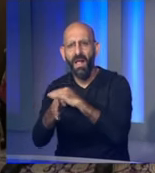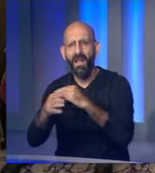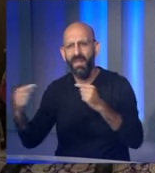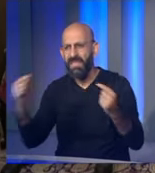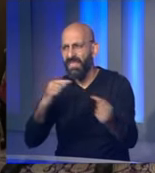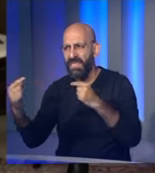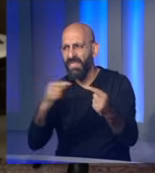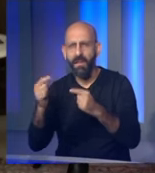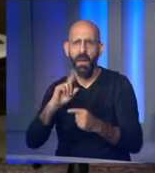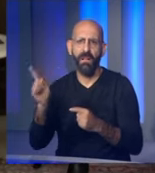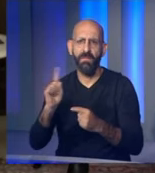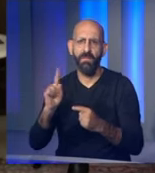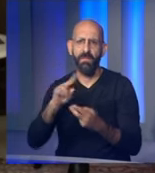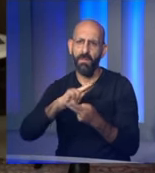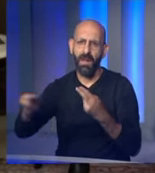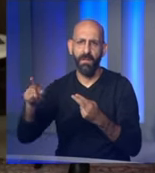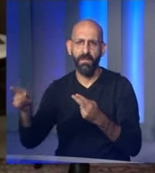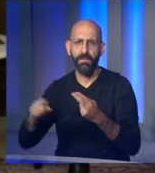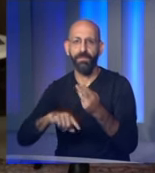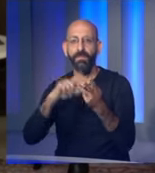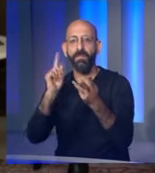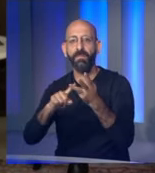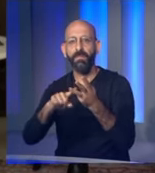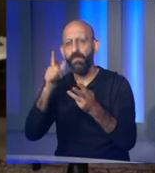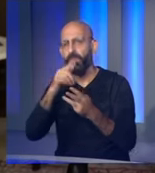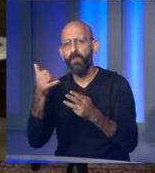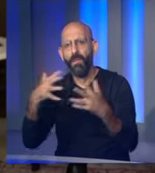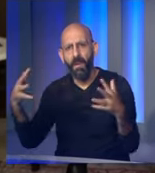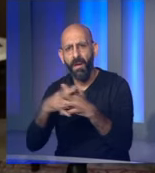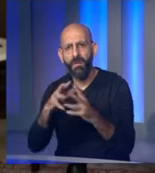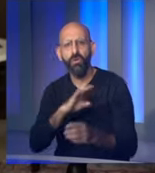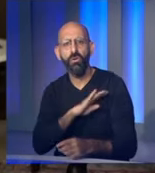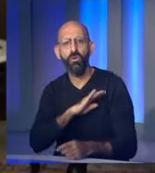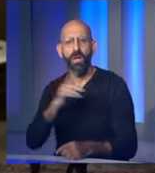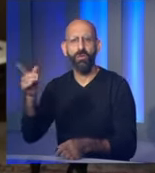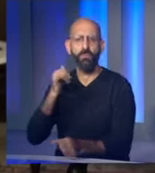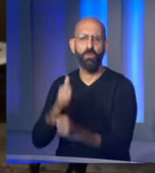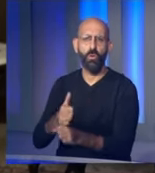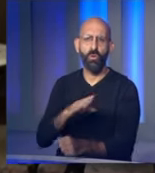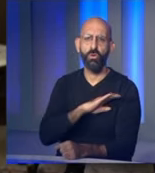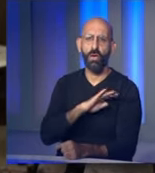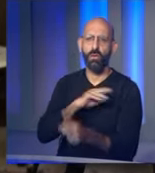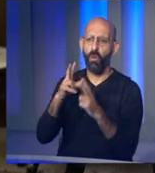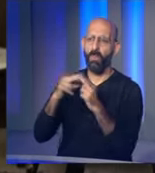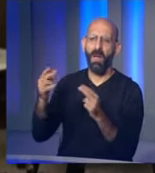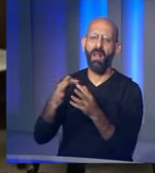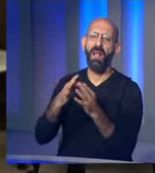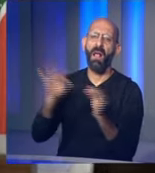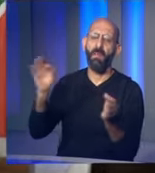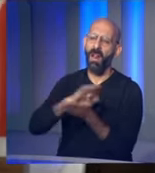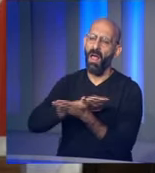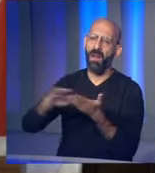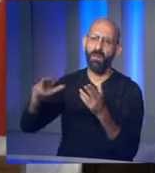مستعصيه على الحل مقاومه تؤول لتعزيز دور المؤسسات وخاصه الامنيه منها وفي مقدمتها العسكريه لتمكين الجيش